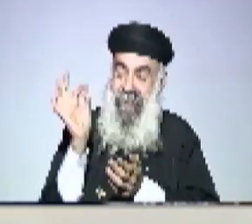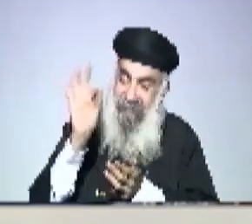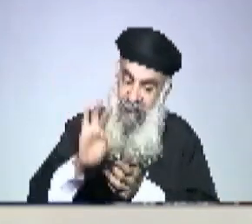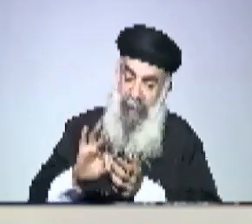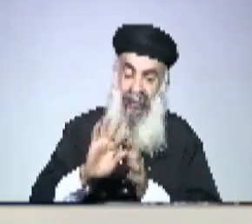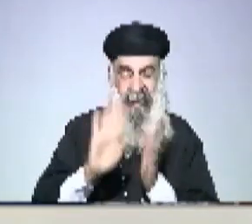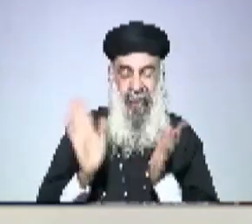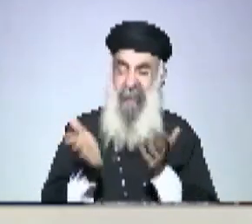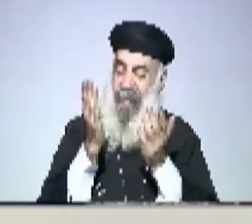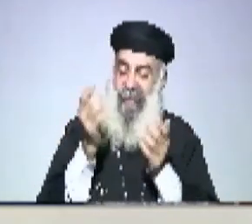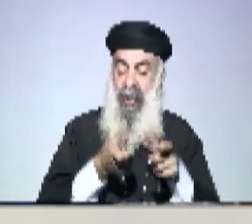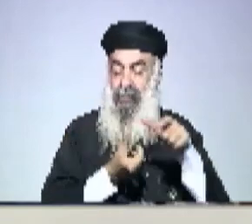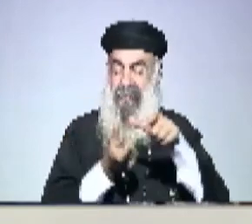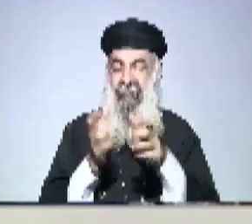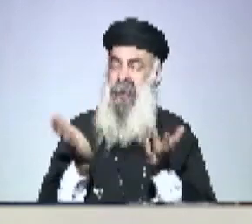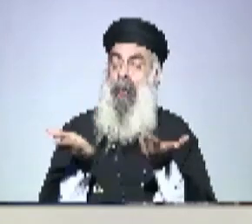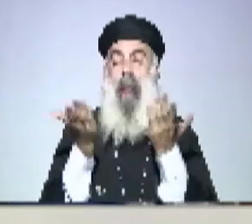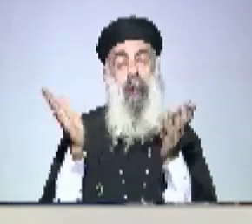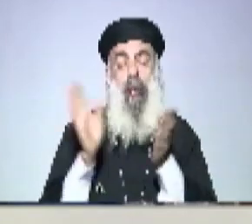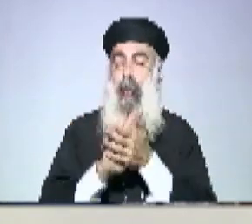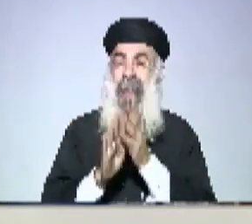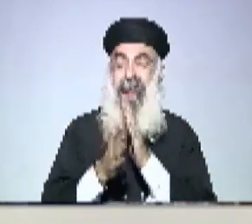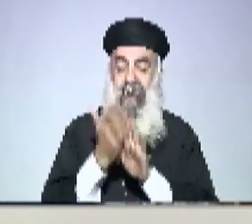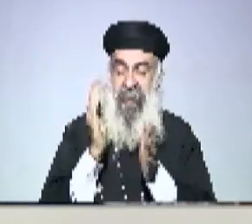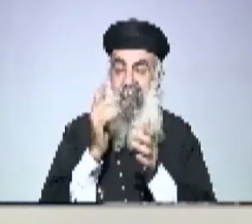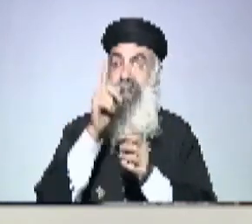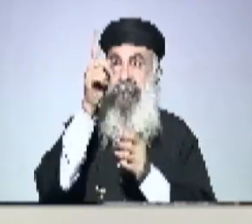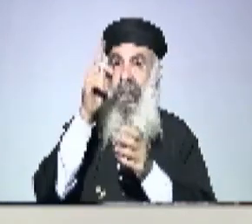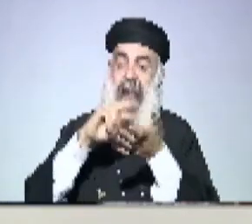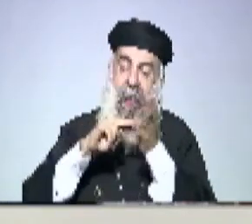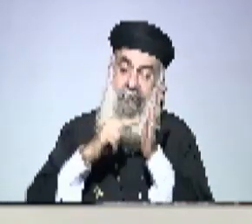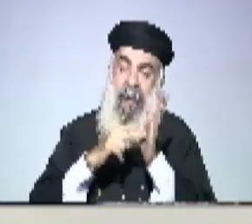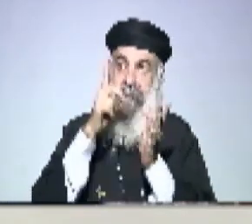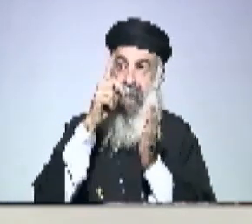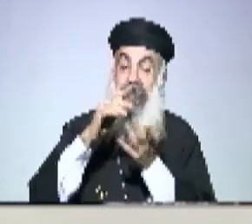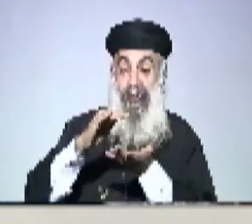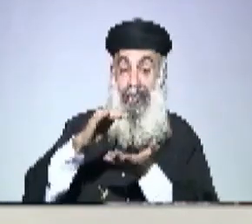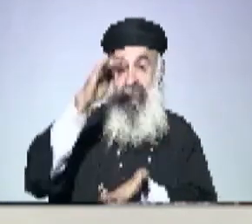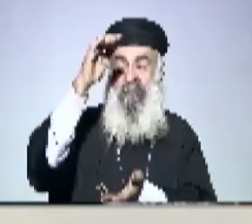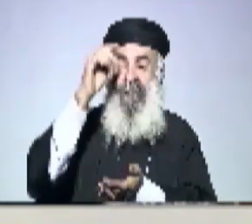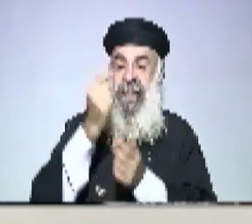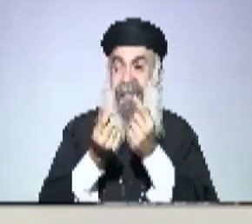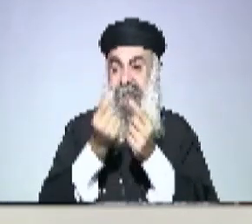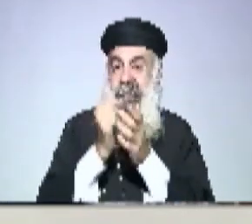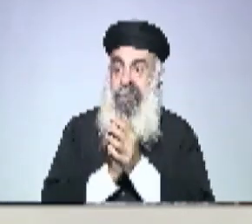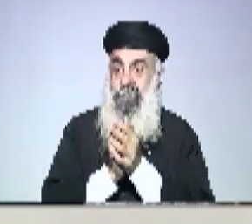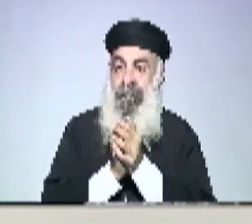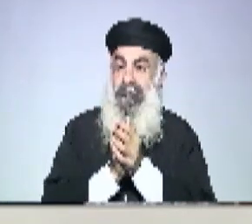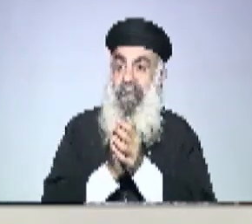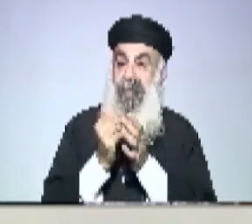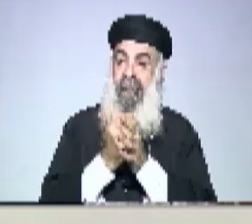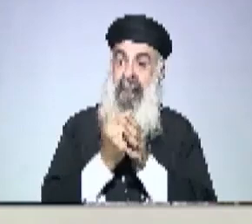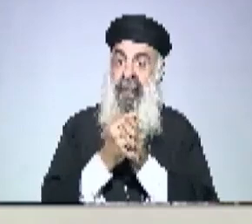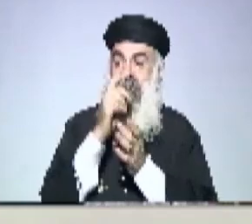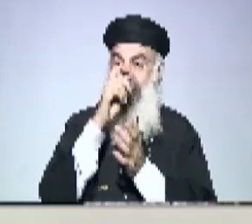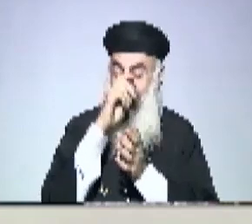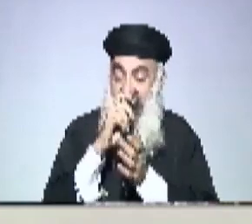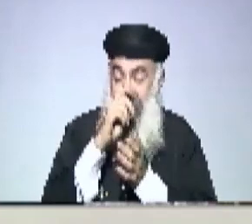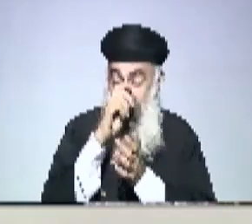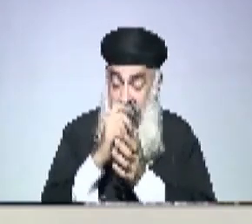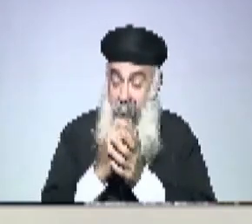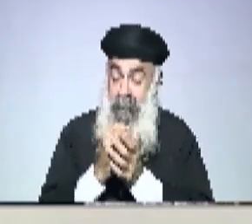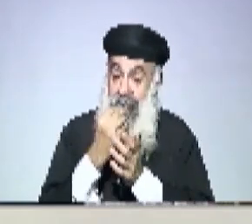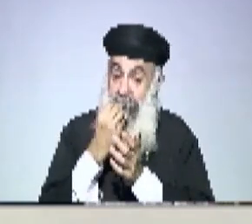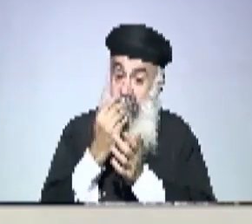ولا الساقي بالنسبه للي بيعمله ربنا وهو تنميه الزارع عشان كده الفلاح تلاقيه